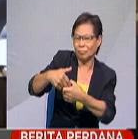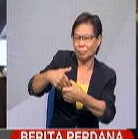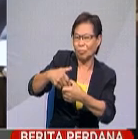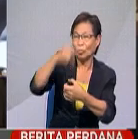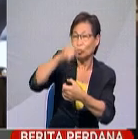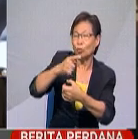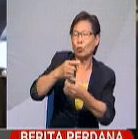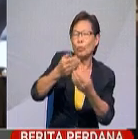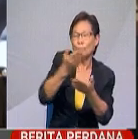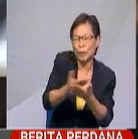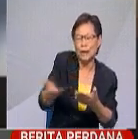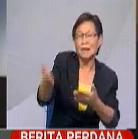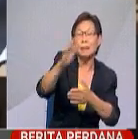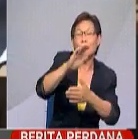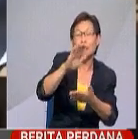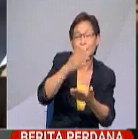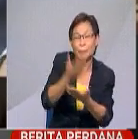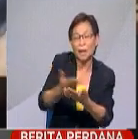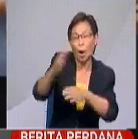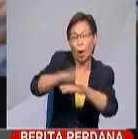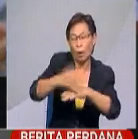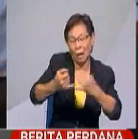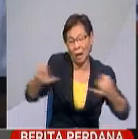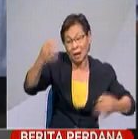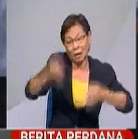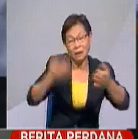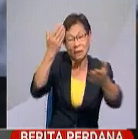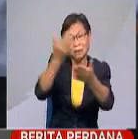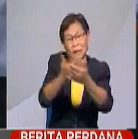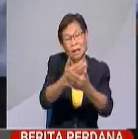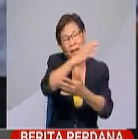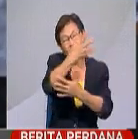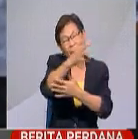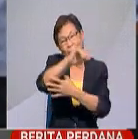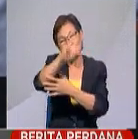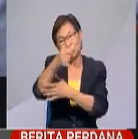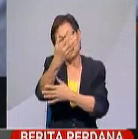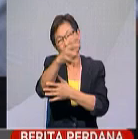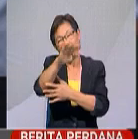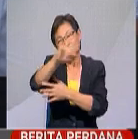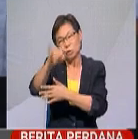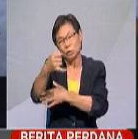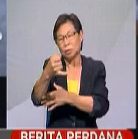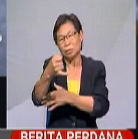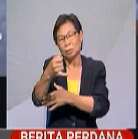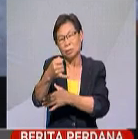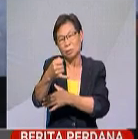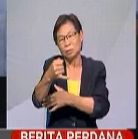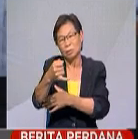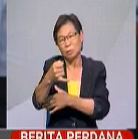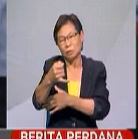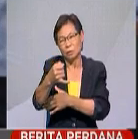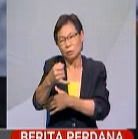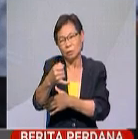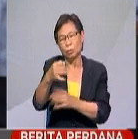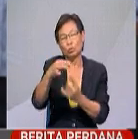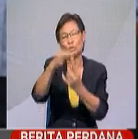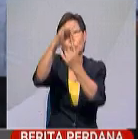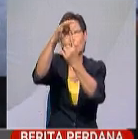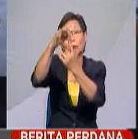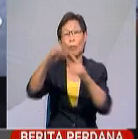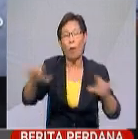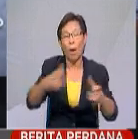beli atau jual atas talian. Dan kita kira kalau boleh sampai 15 juta itu hampir semua yang utama yang